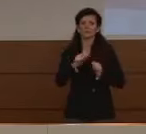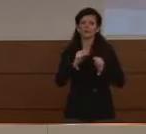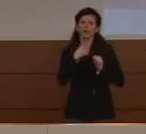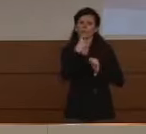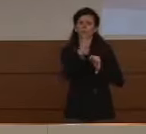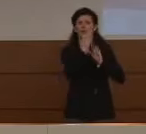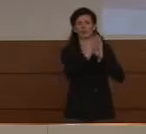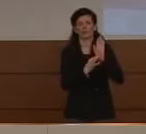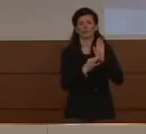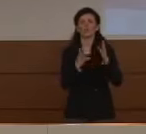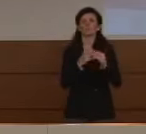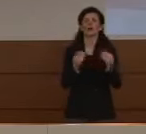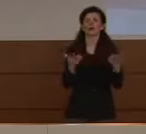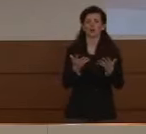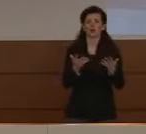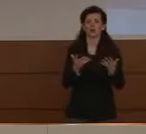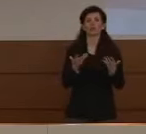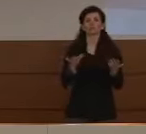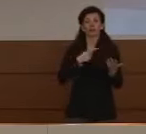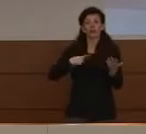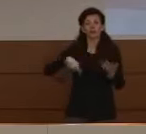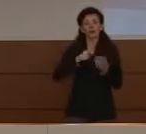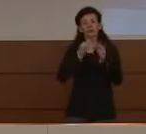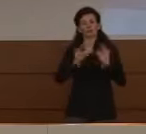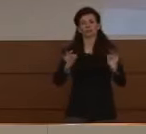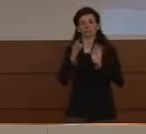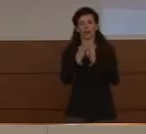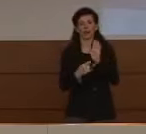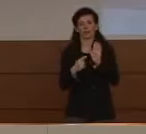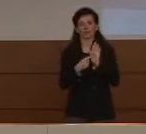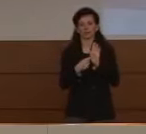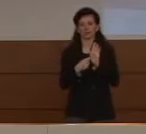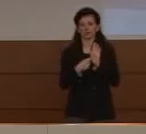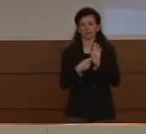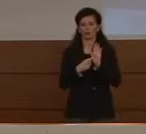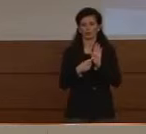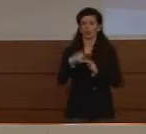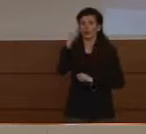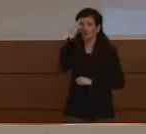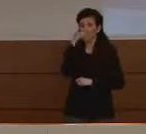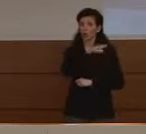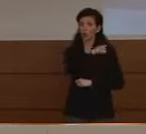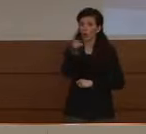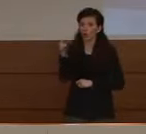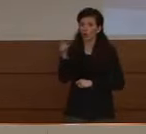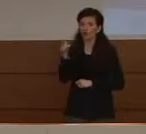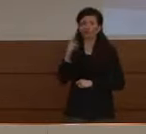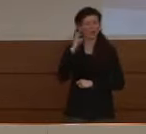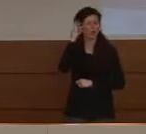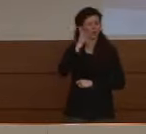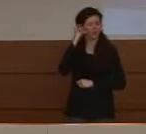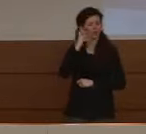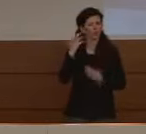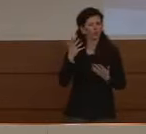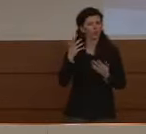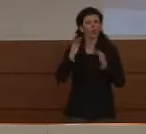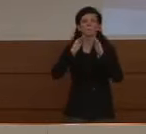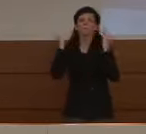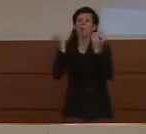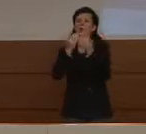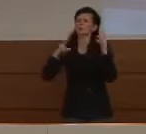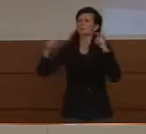dobbiamo rispettare quelle che sono indicazioni ricordo a tutti con orgoglio che nel mondo si parla di modello